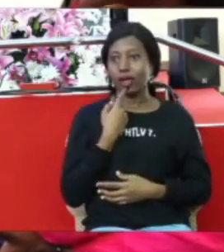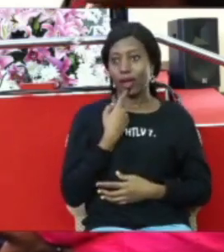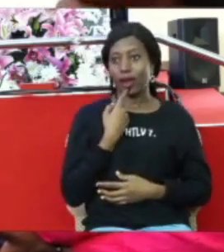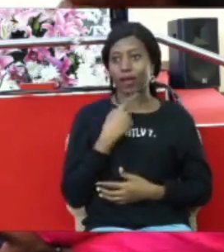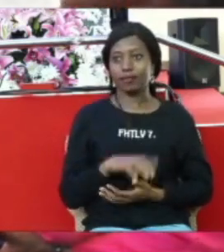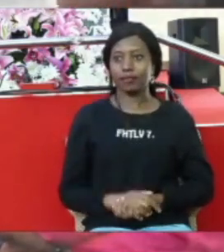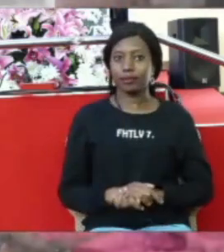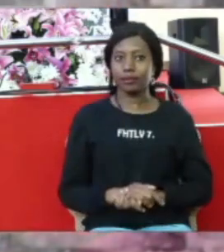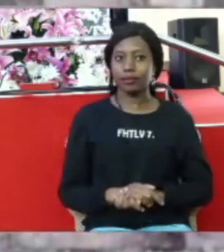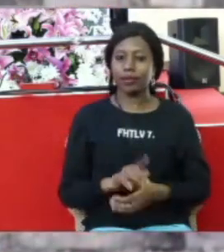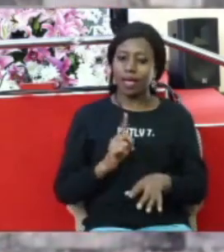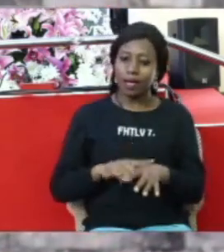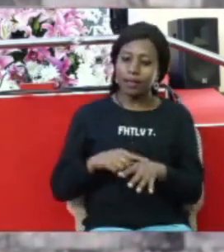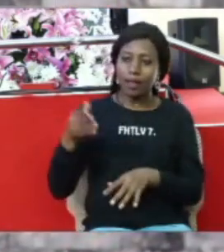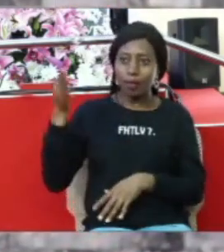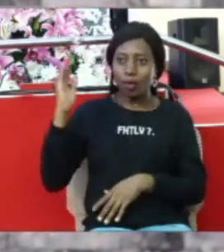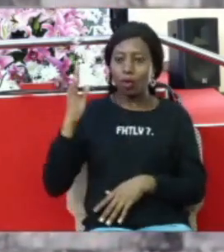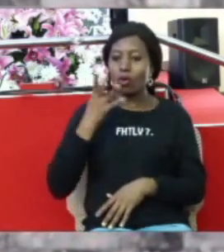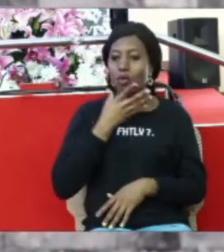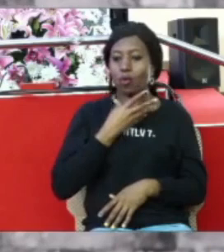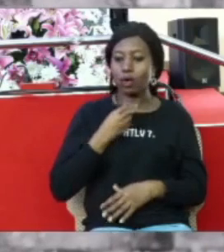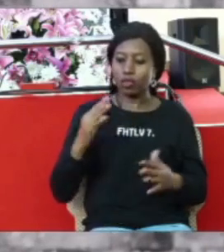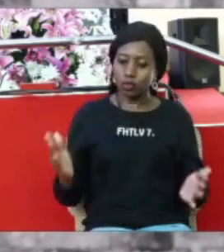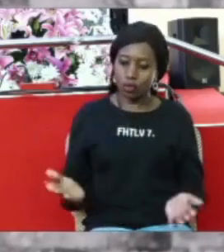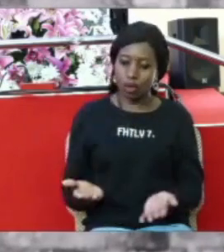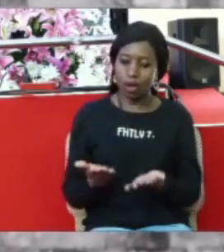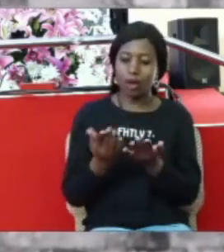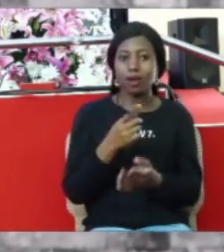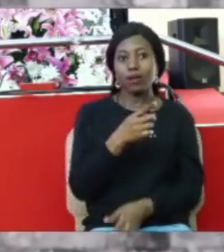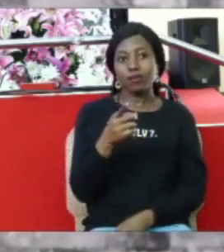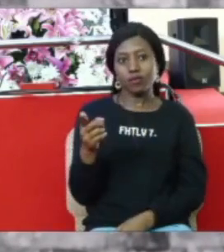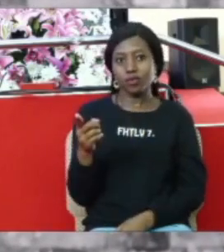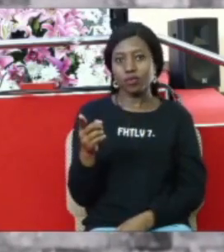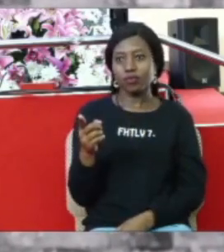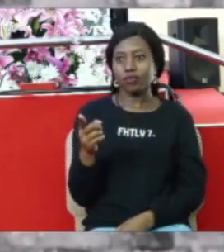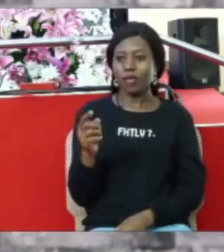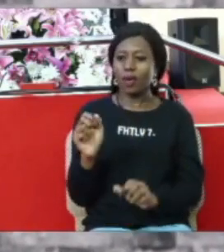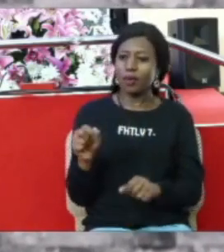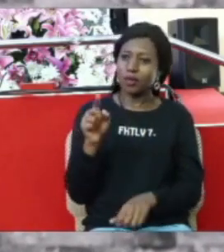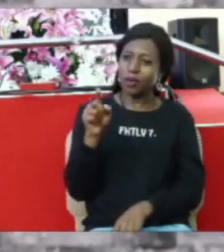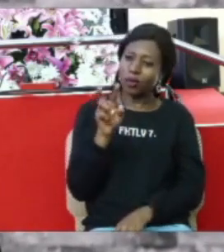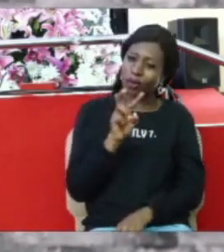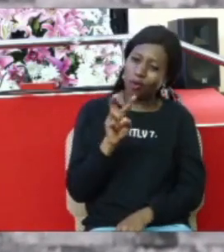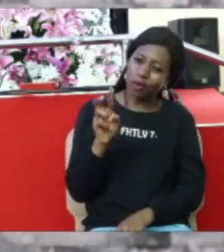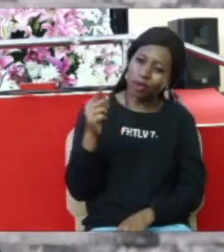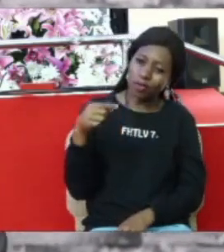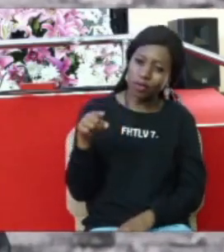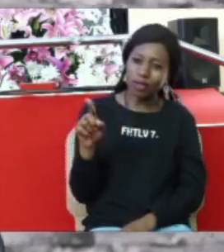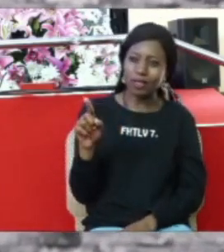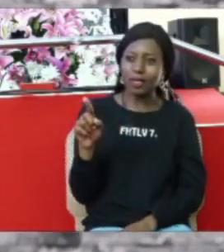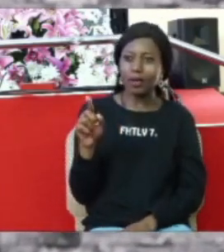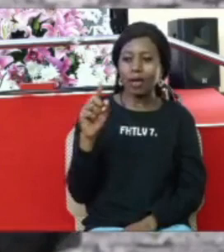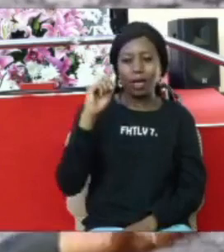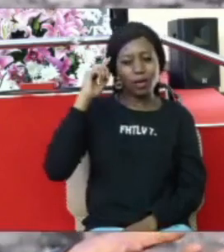When God wants you to take your places, he behaves in ways that even you yourself, you look at yourself, unaji enjoy. The first place